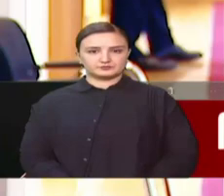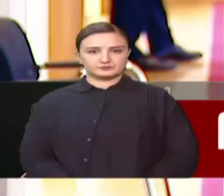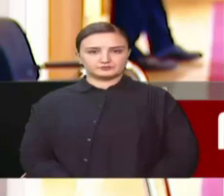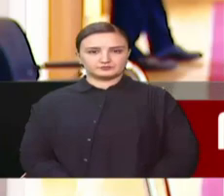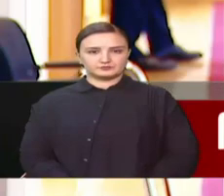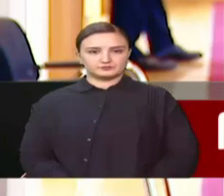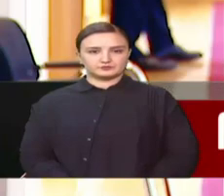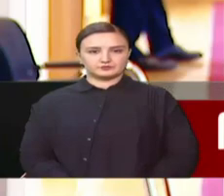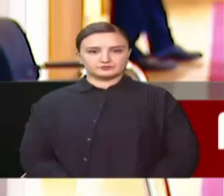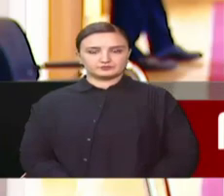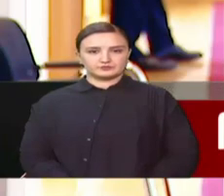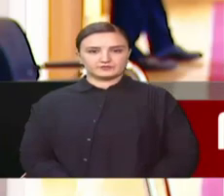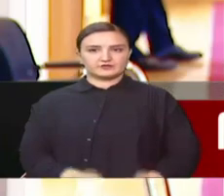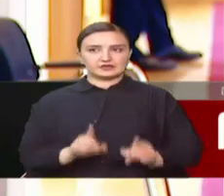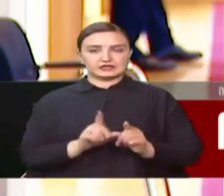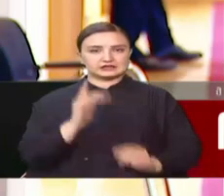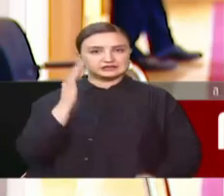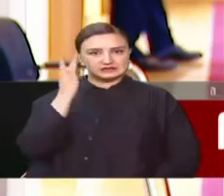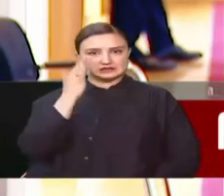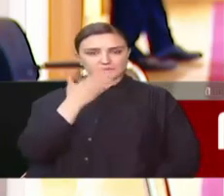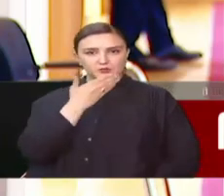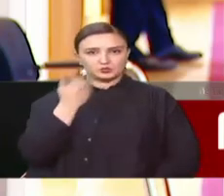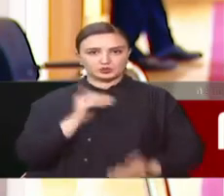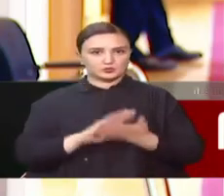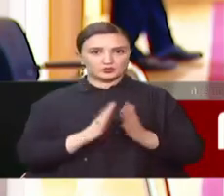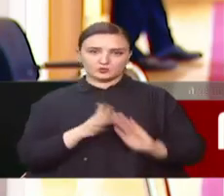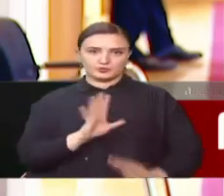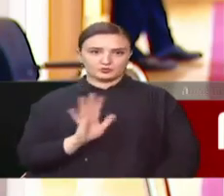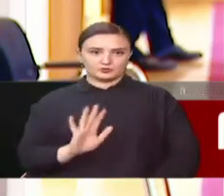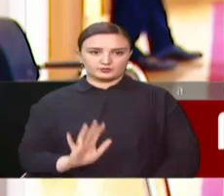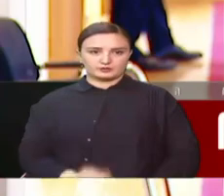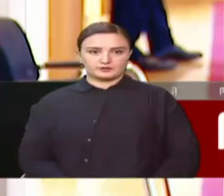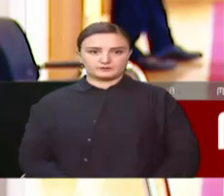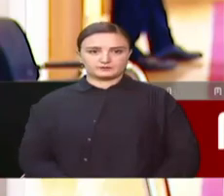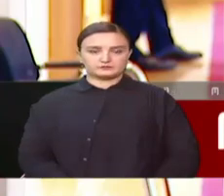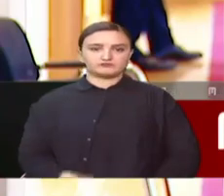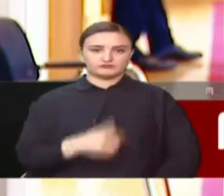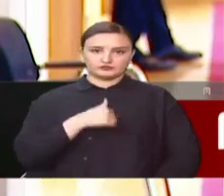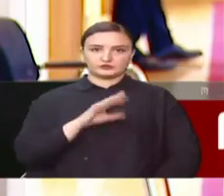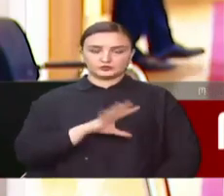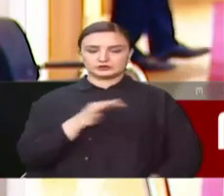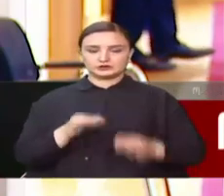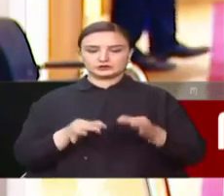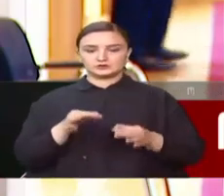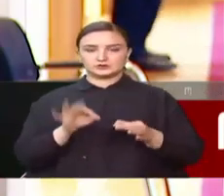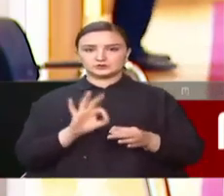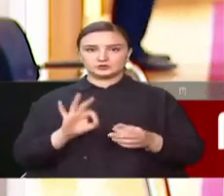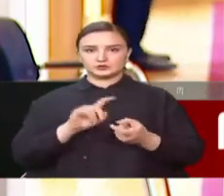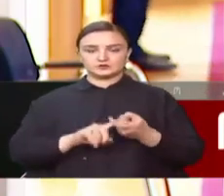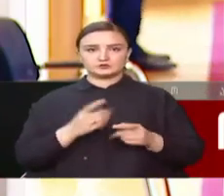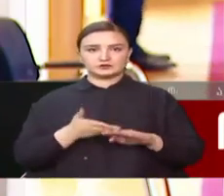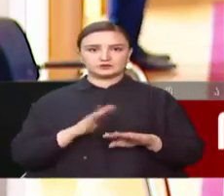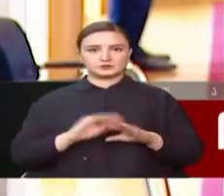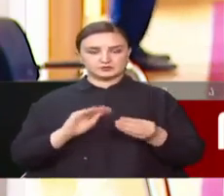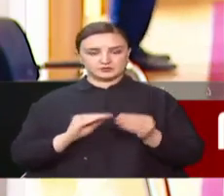эсэти арма удгенели витареба рау цар копила хо ану чуэн конда сасамартлоцан дакавшуэбит умзимеси